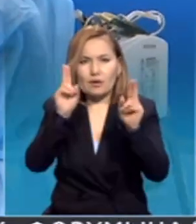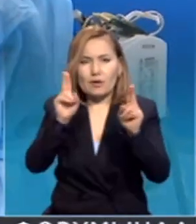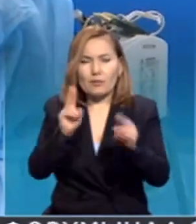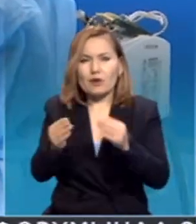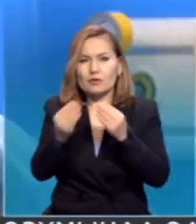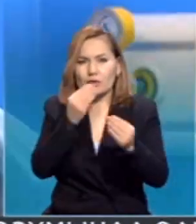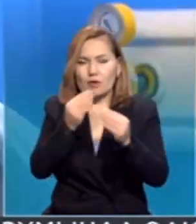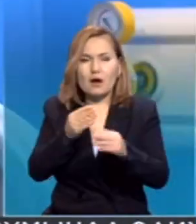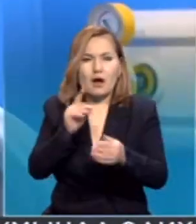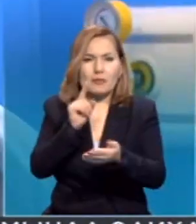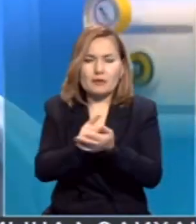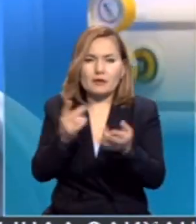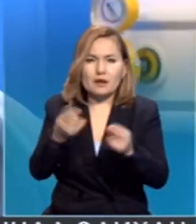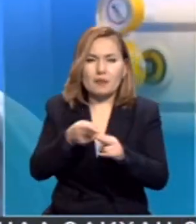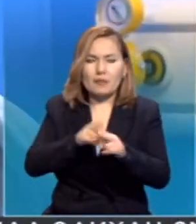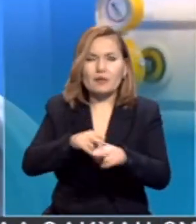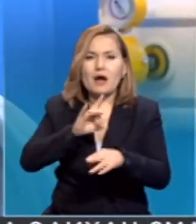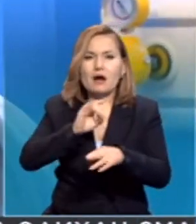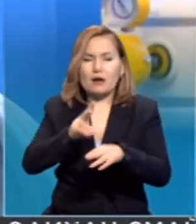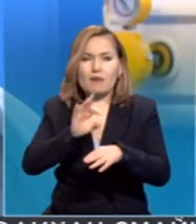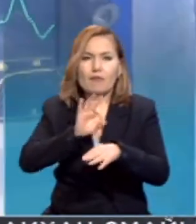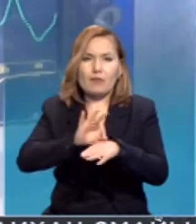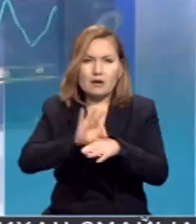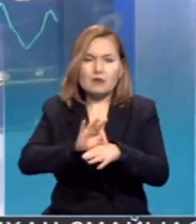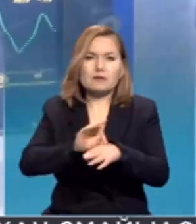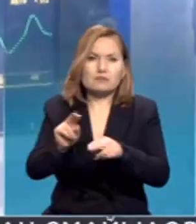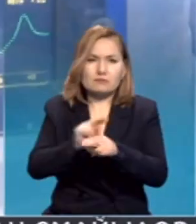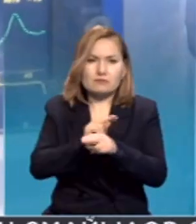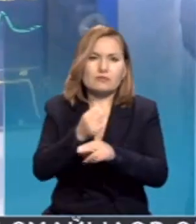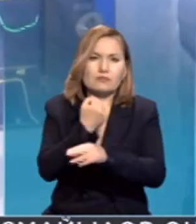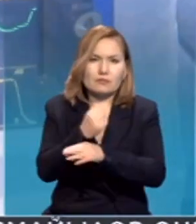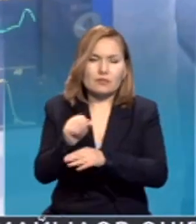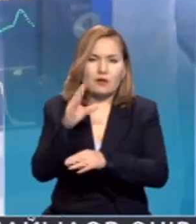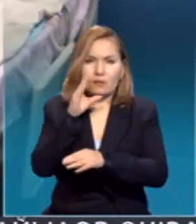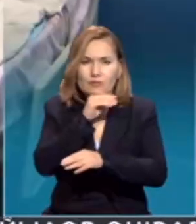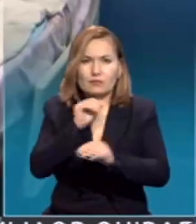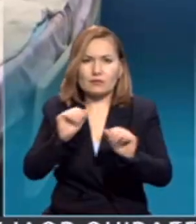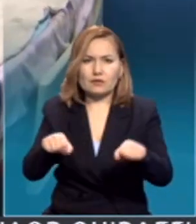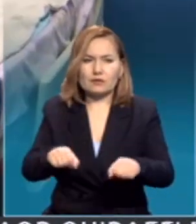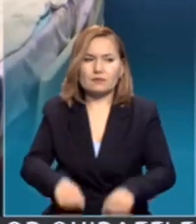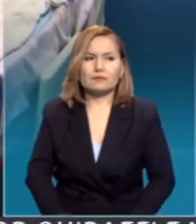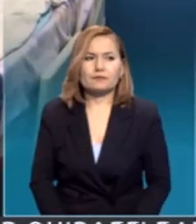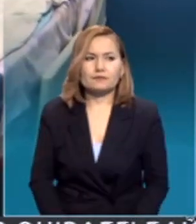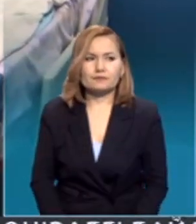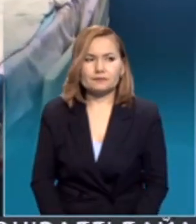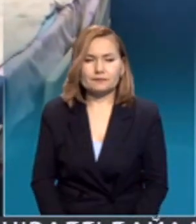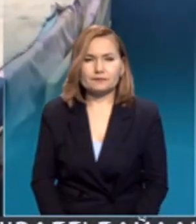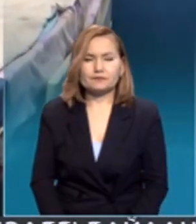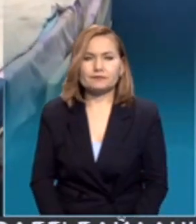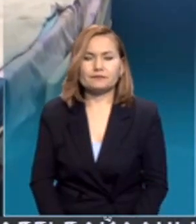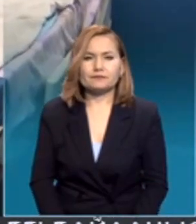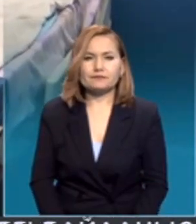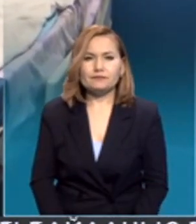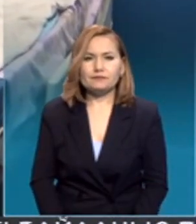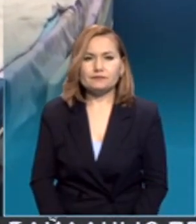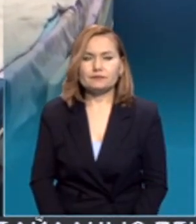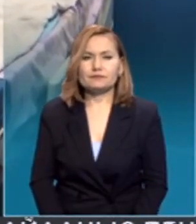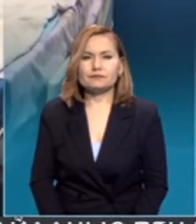салтына көшу арқылы қатерлі ісіктің алдын алуға болатынын айтады. Қуан Нұрақын, Бауыржан Сәлмеке, ұлттық арна, Алматыдан.